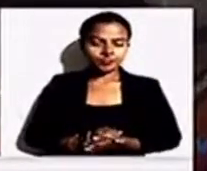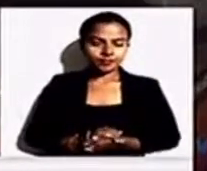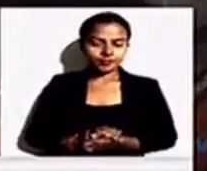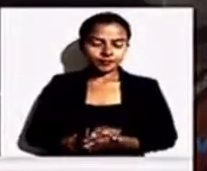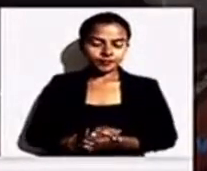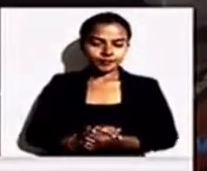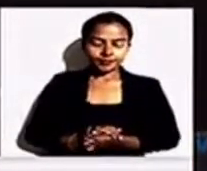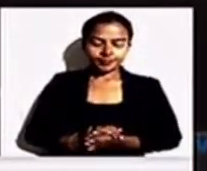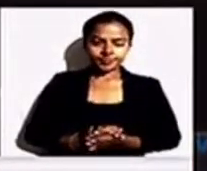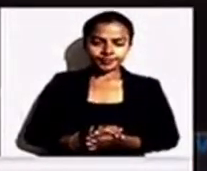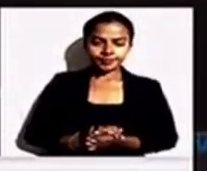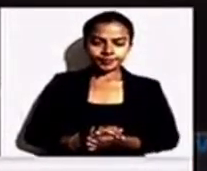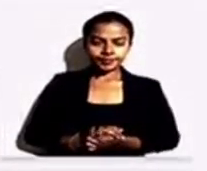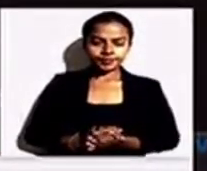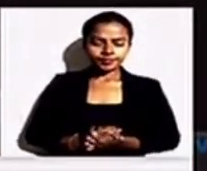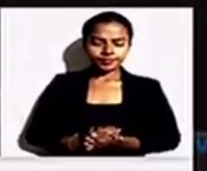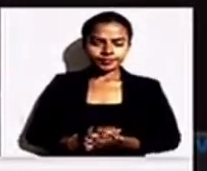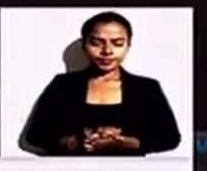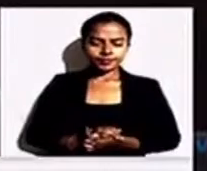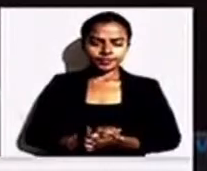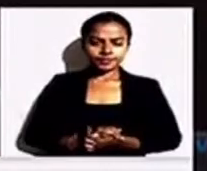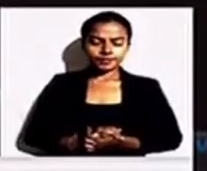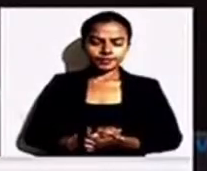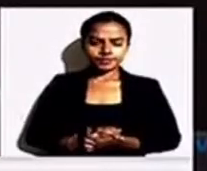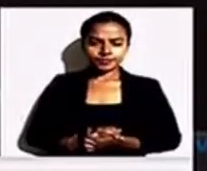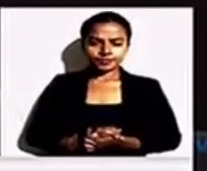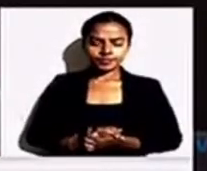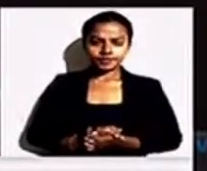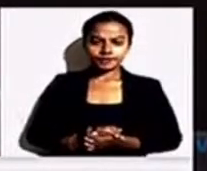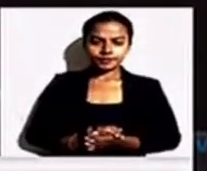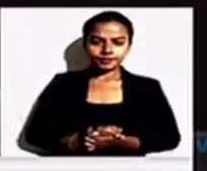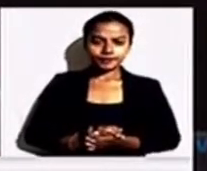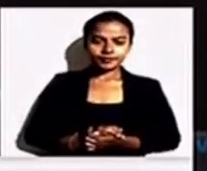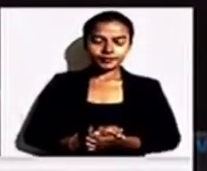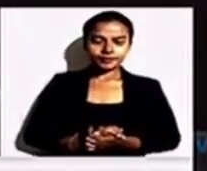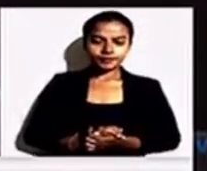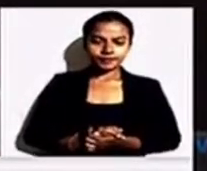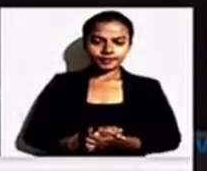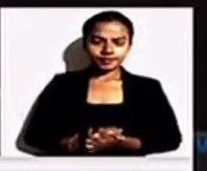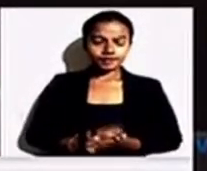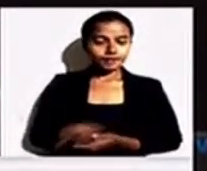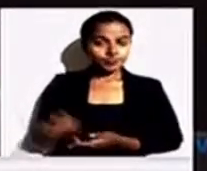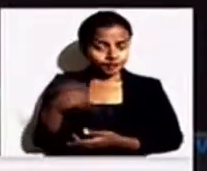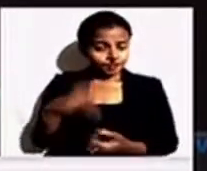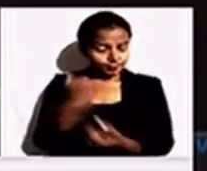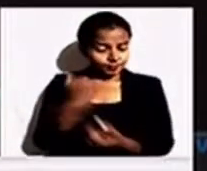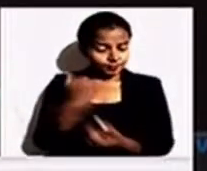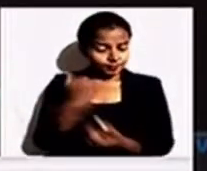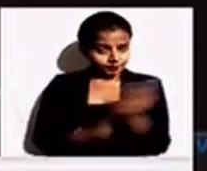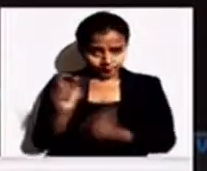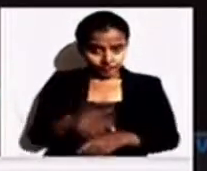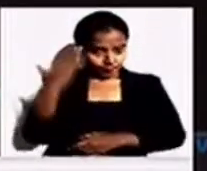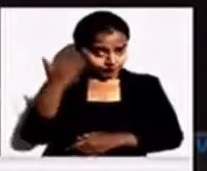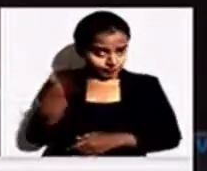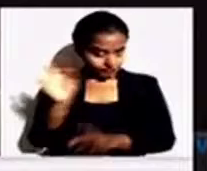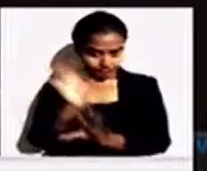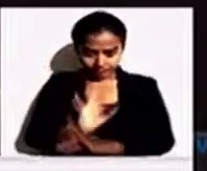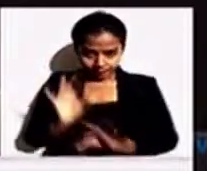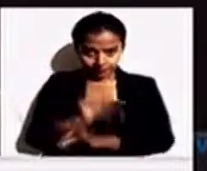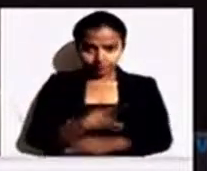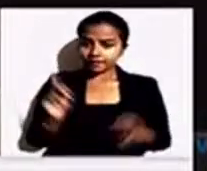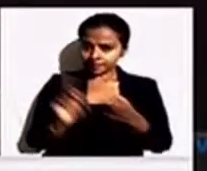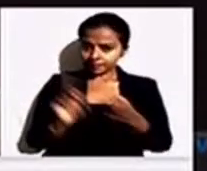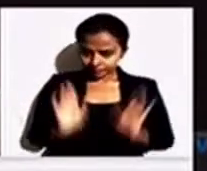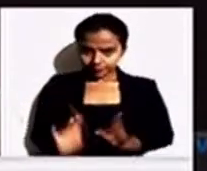අයිතිය උදුරා ගන්න ඉඩ දෙන්න බෑ මේකේ බන්ධනාගාර None of the inmates had died due to gunfire that was opened at them. All deaths had taken place due to